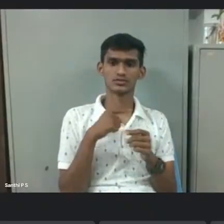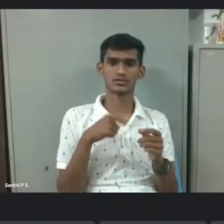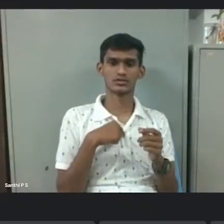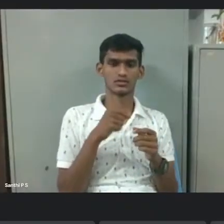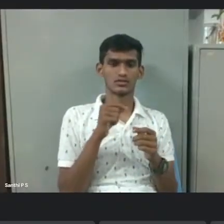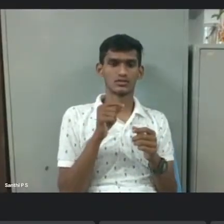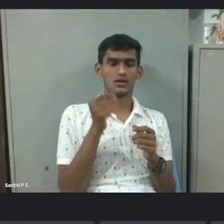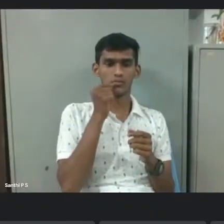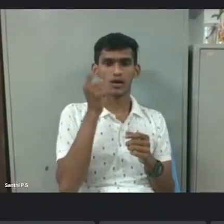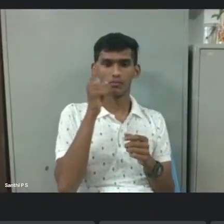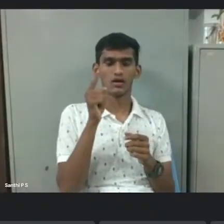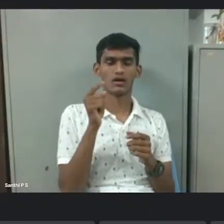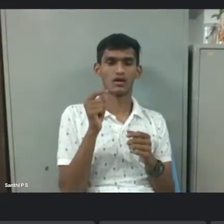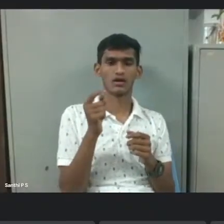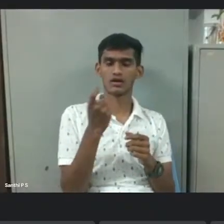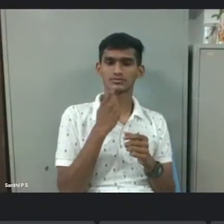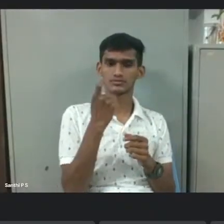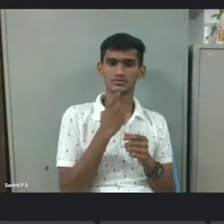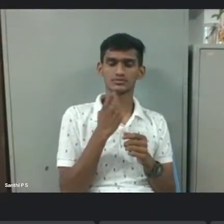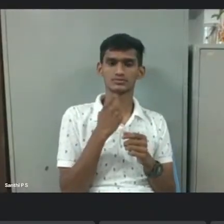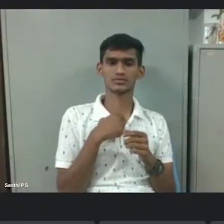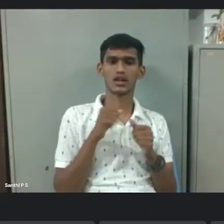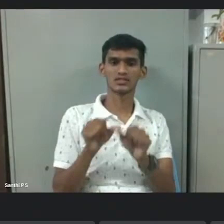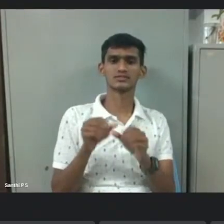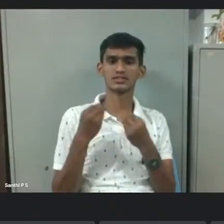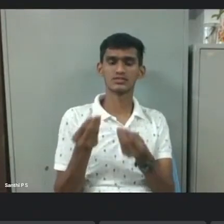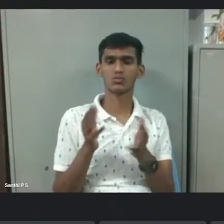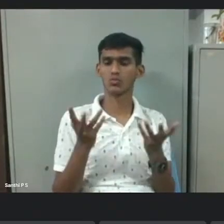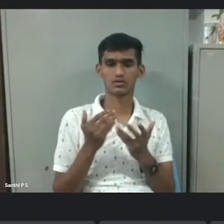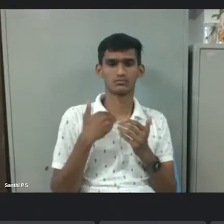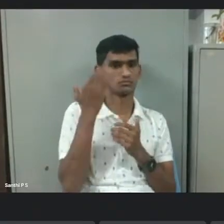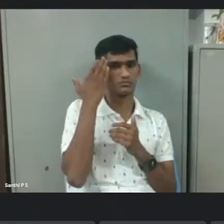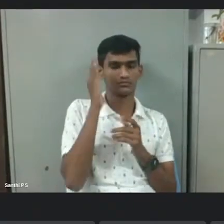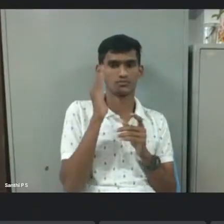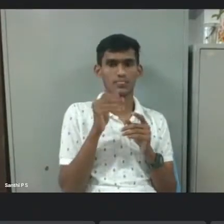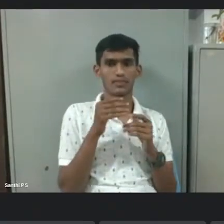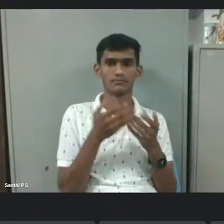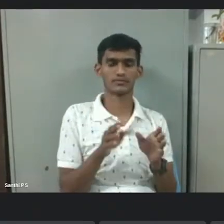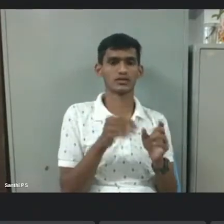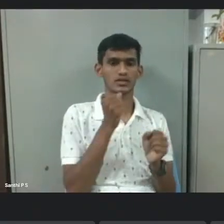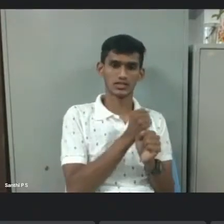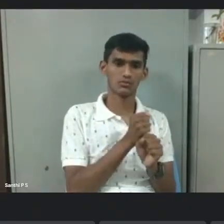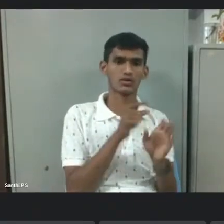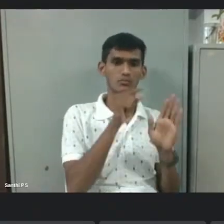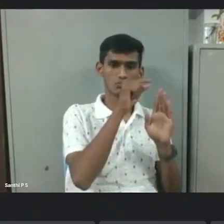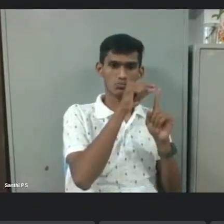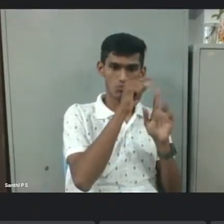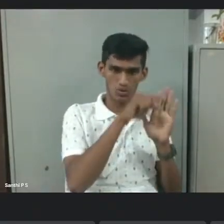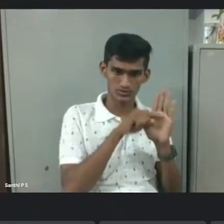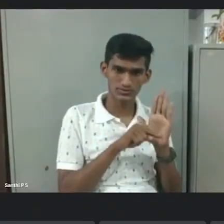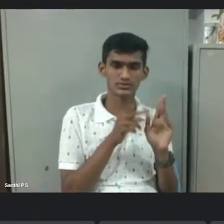അവര് ഞങ്ങൾ എന്ത് ചെയ്യണം എന്നൊരു ക്വസ്റ്റ്യൻസ് എന്റെ നേരെ നിൽക്കുന്നുണ്ട്. അതെ, പല സംവിധാനങ്ങൾ സർക്കാരിന്റെ ഭാഗത്തു നിന്ന്